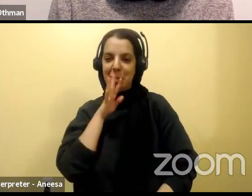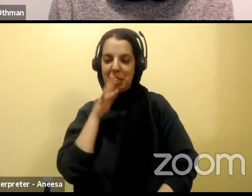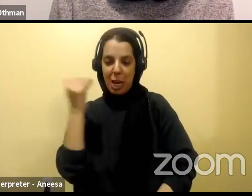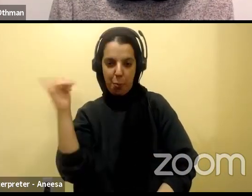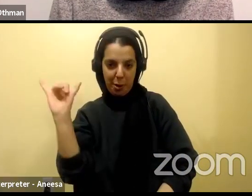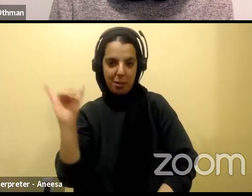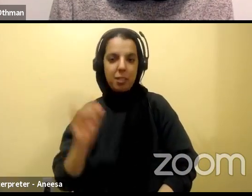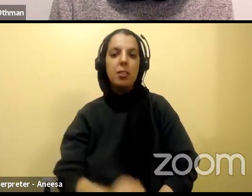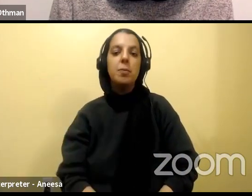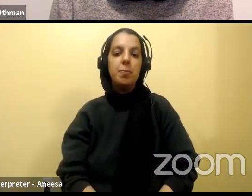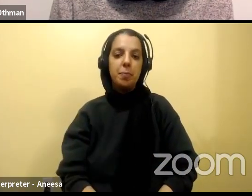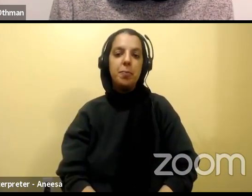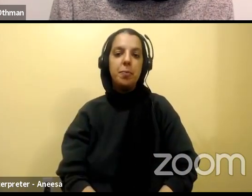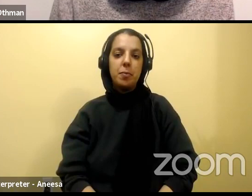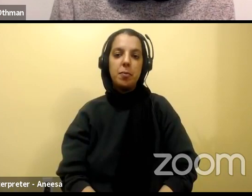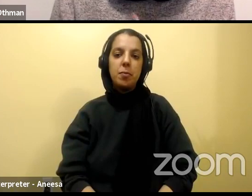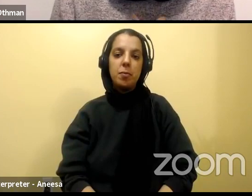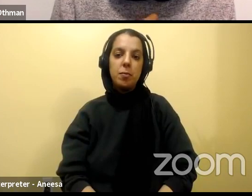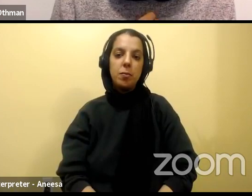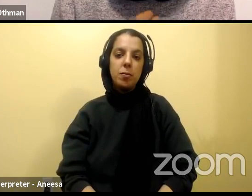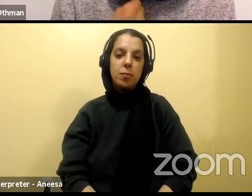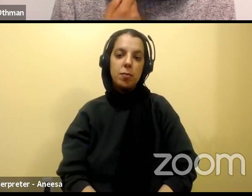يعني دعمني كتير بحياتي